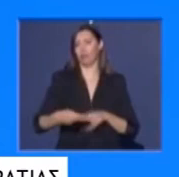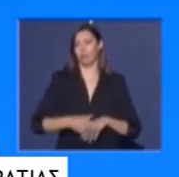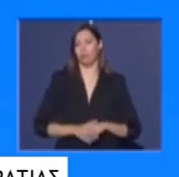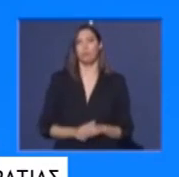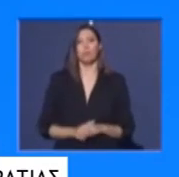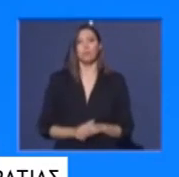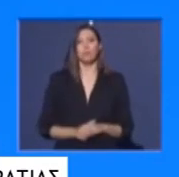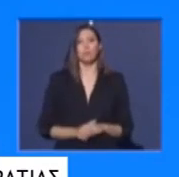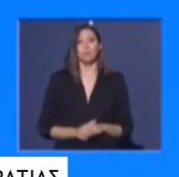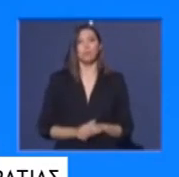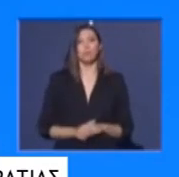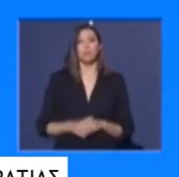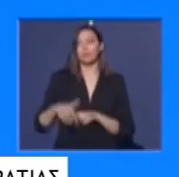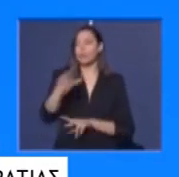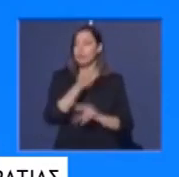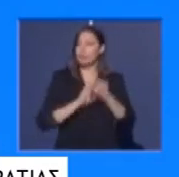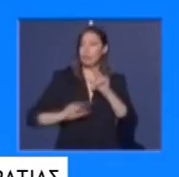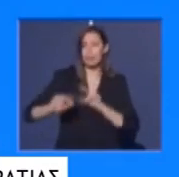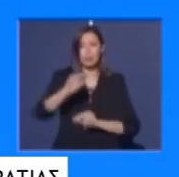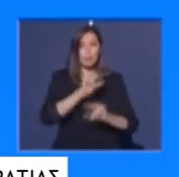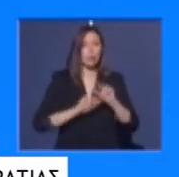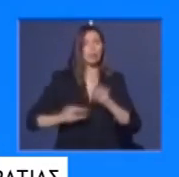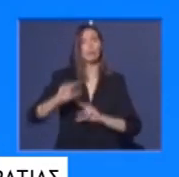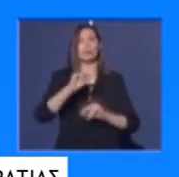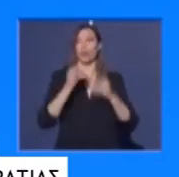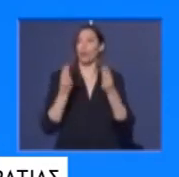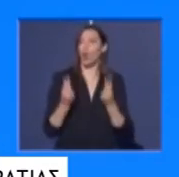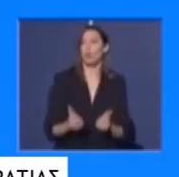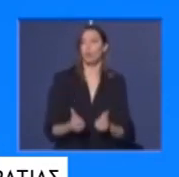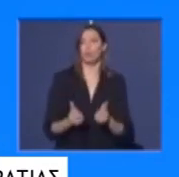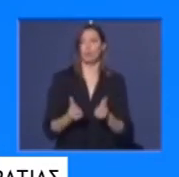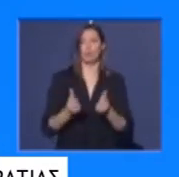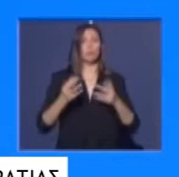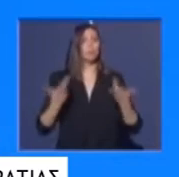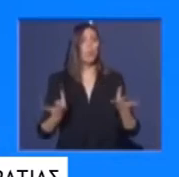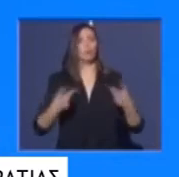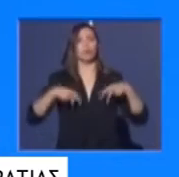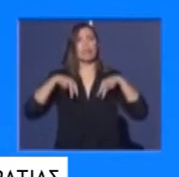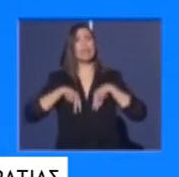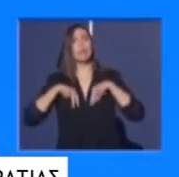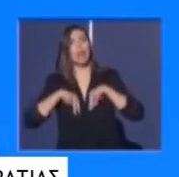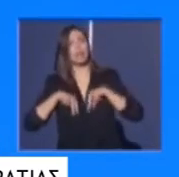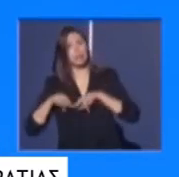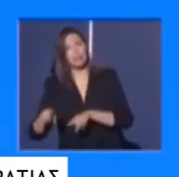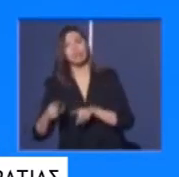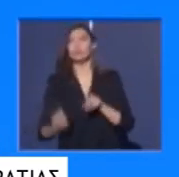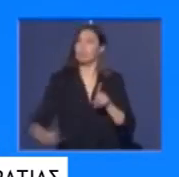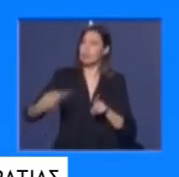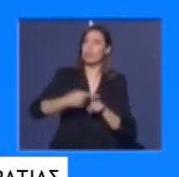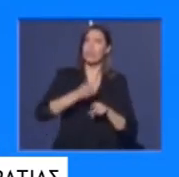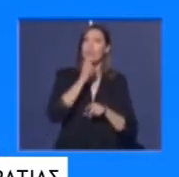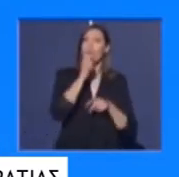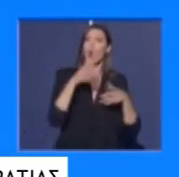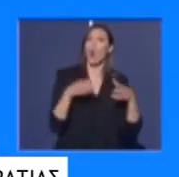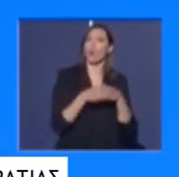Συζήτησαν τους τρόπους με τους οποίους τόσο η κυβέρνηση όσο και το κόμμα μπορούν να